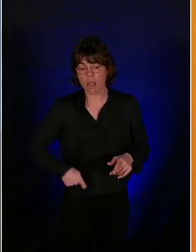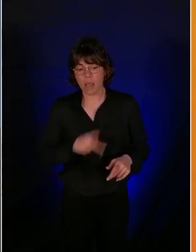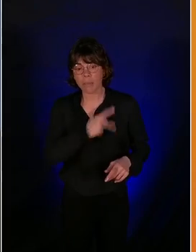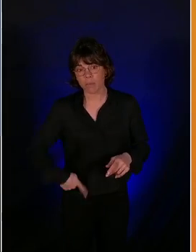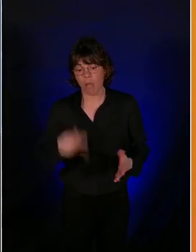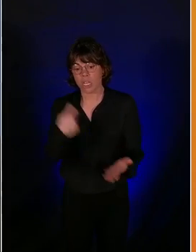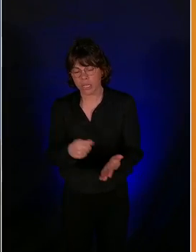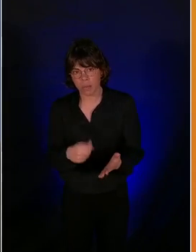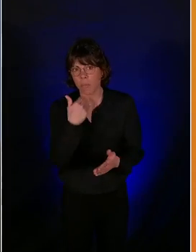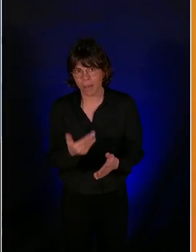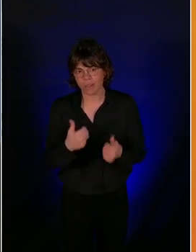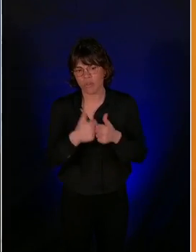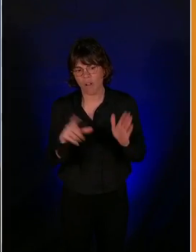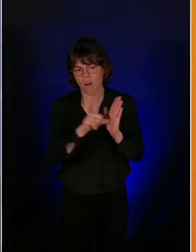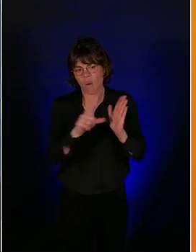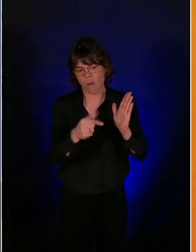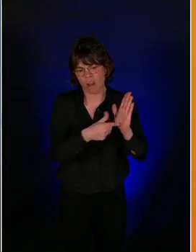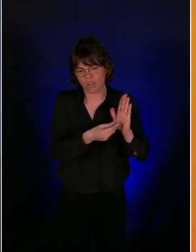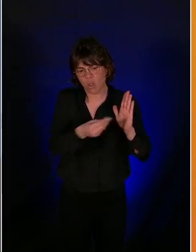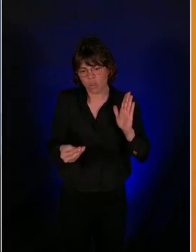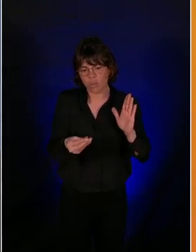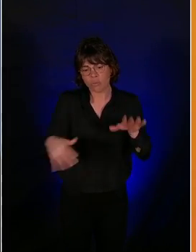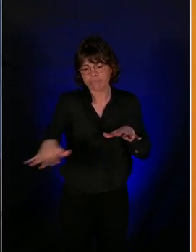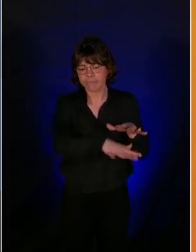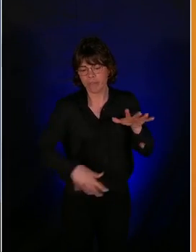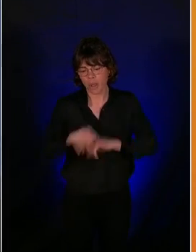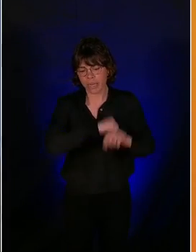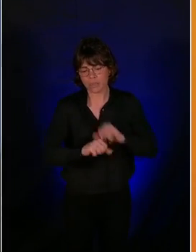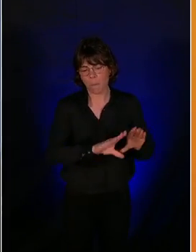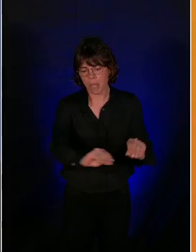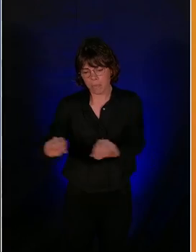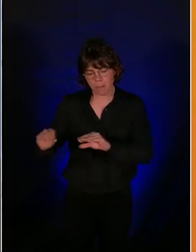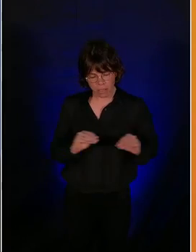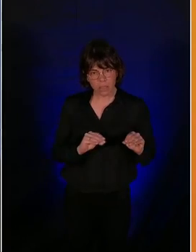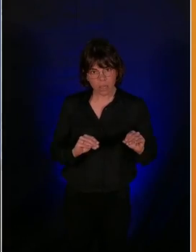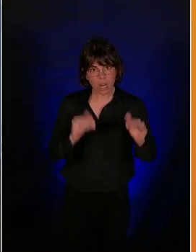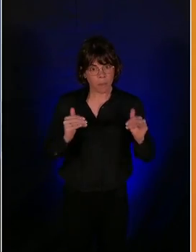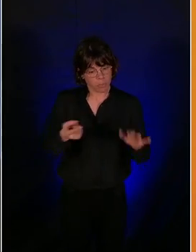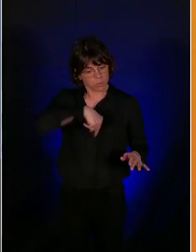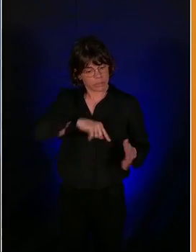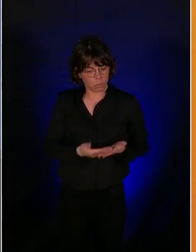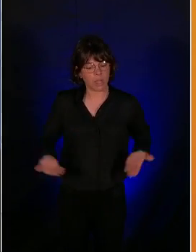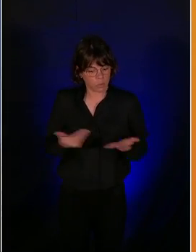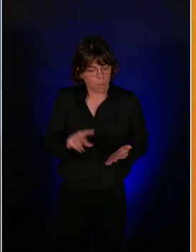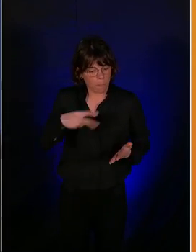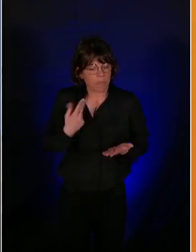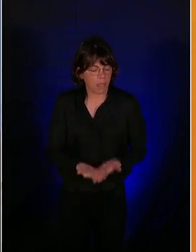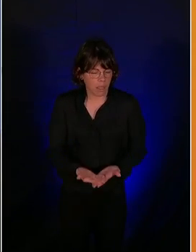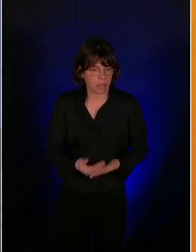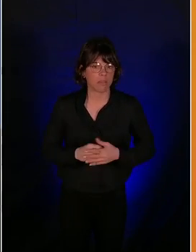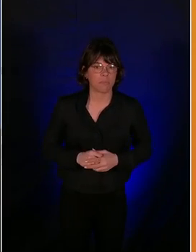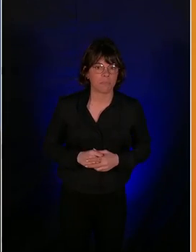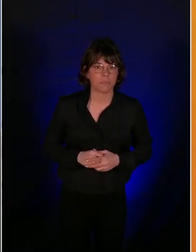florenges qui sont censé revitaliser les territoires bon on sait en tout cas pour notre cas ce que ça a donné